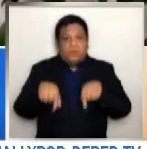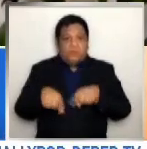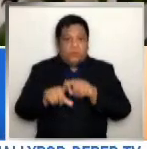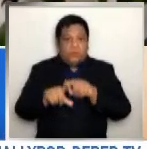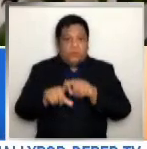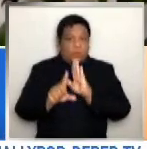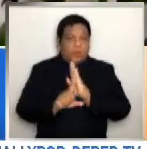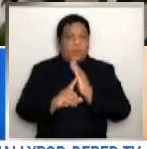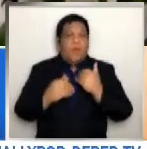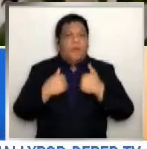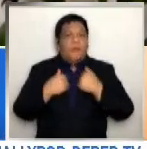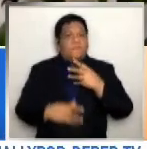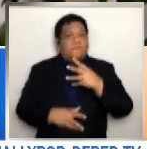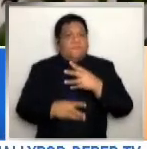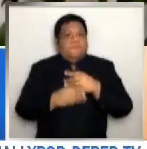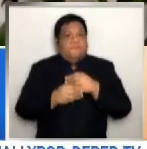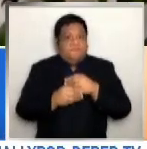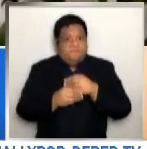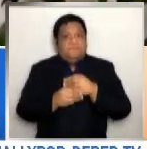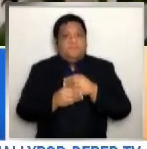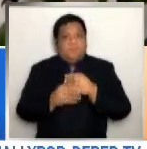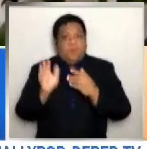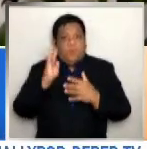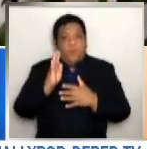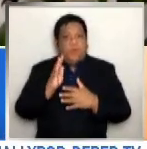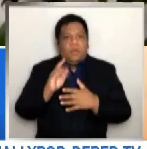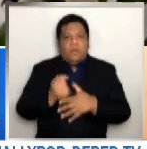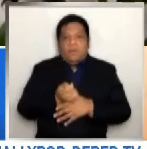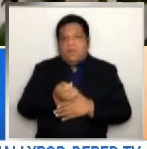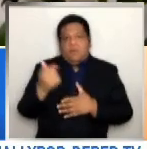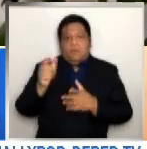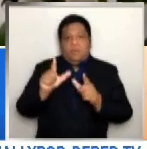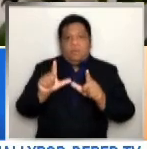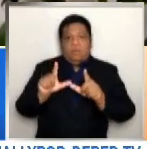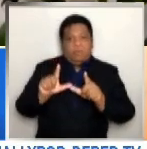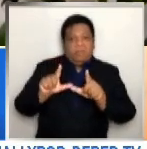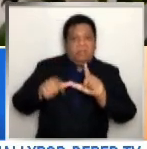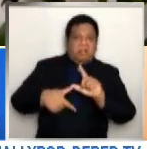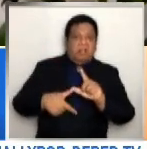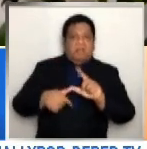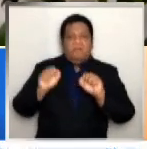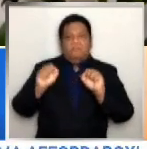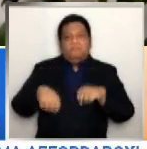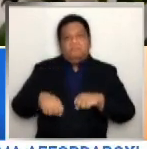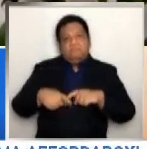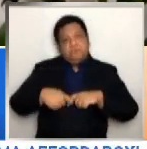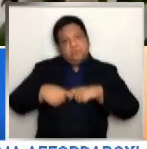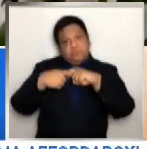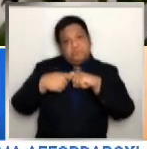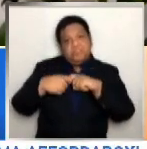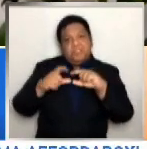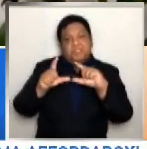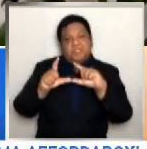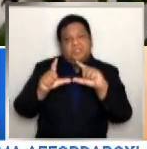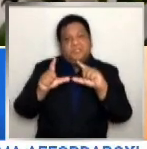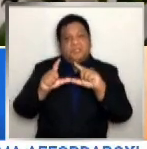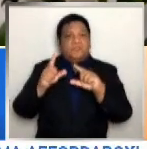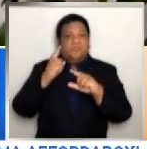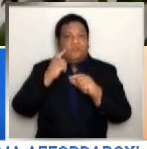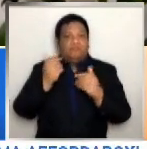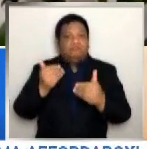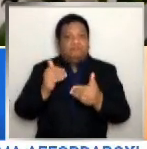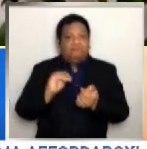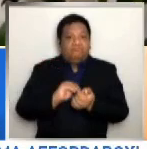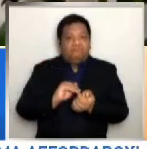provision na maaaring siyang matanggalan. Maaari siyang masuspinde, maaaring matanggalan ng license to practice